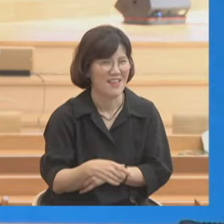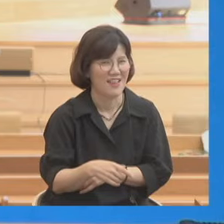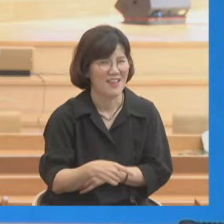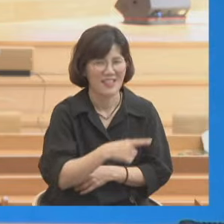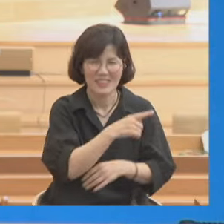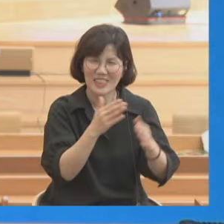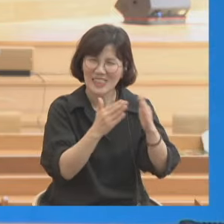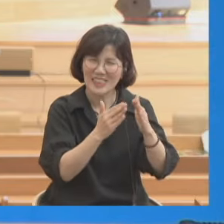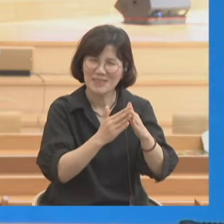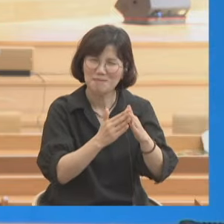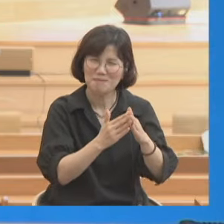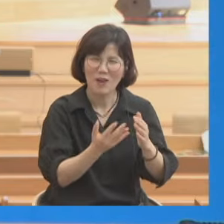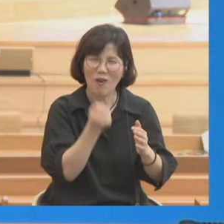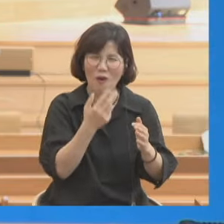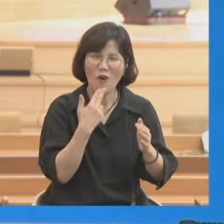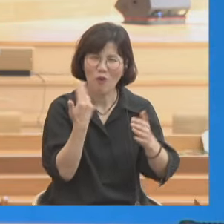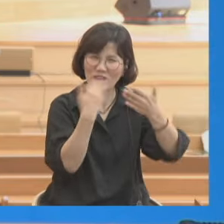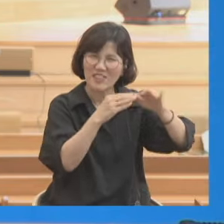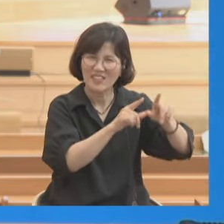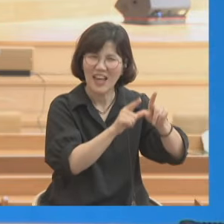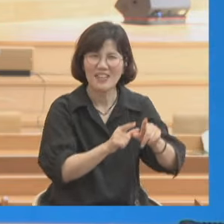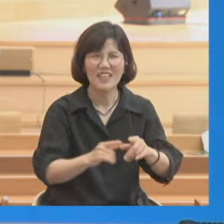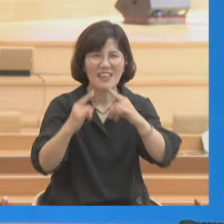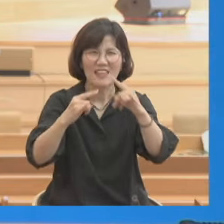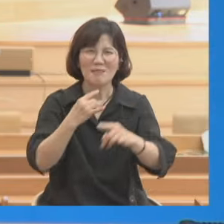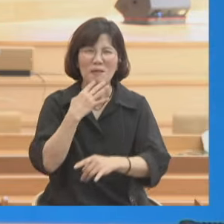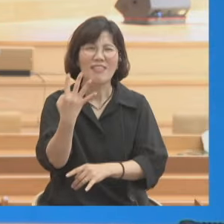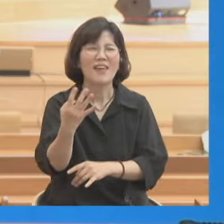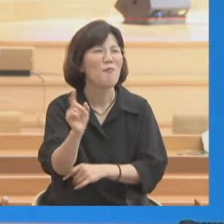있는데 텐트가 네 개나 있대. 와,